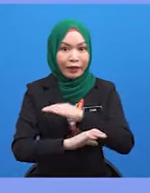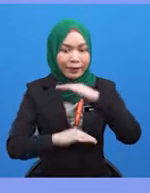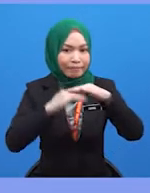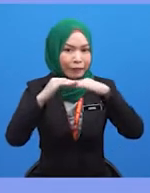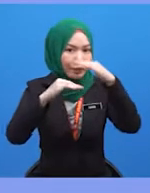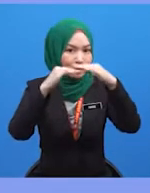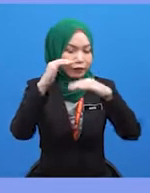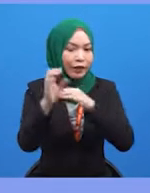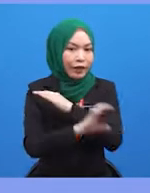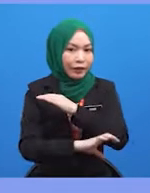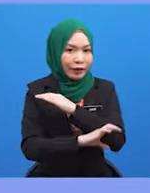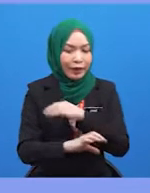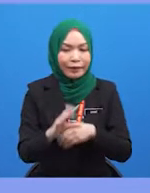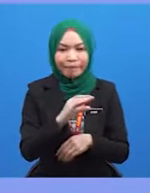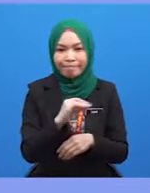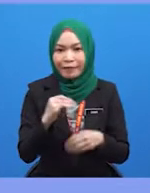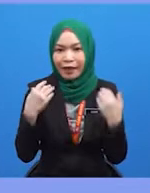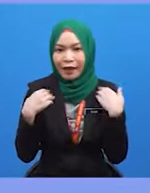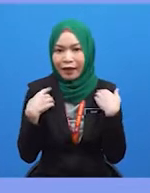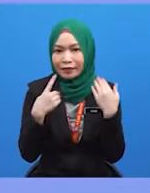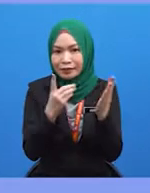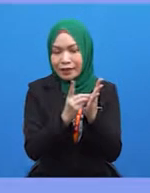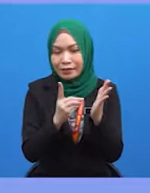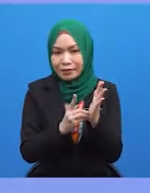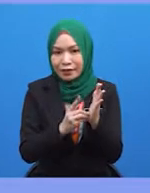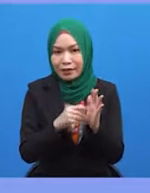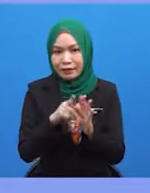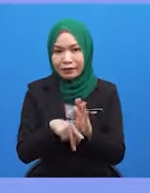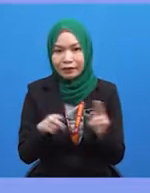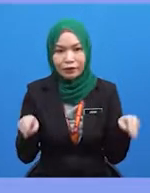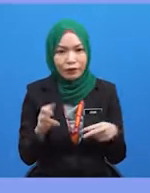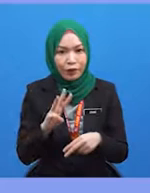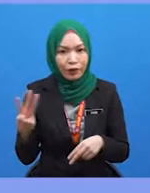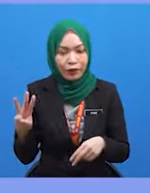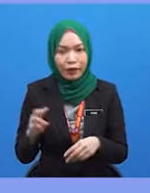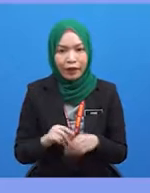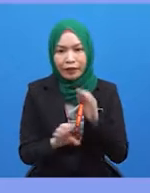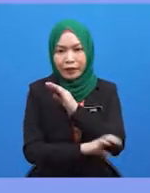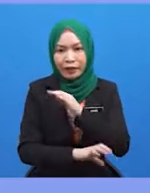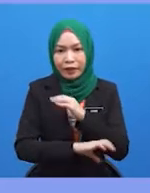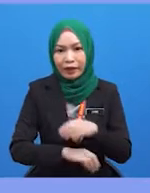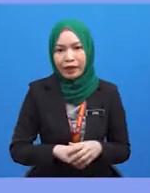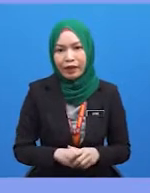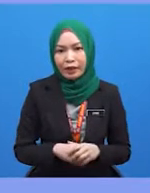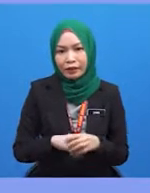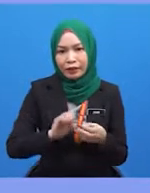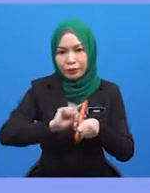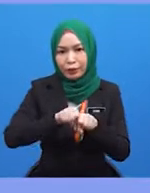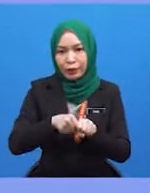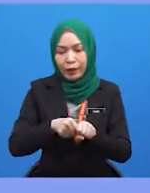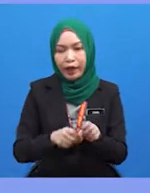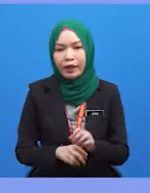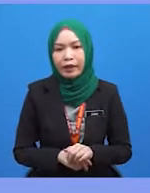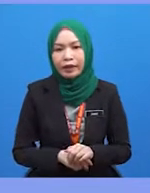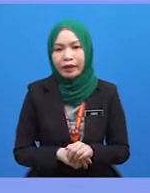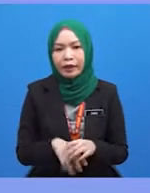Kerajaan juga memperkenalkan dasar keusahawanan negara agar negara kita mampu mewujudkan